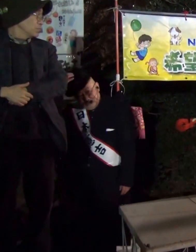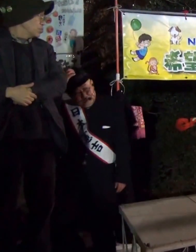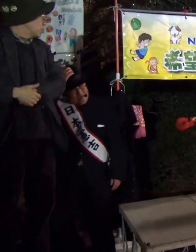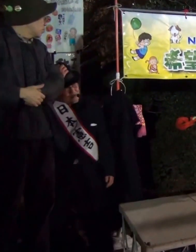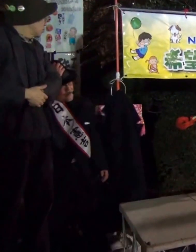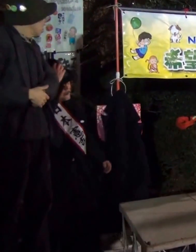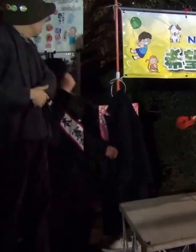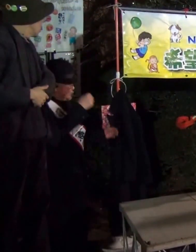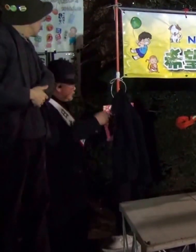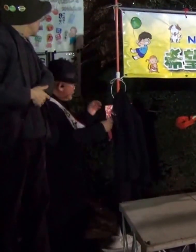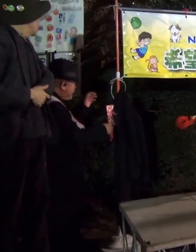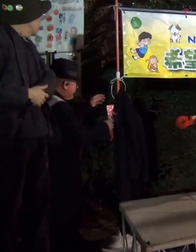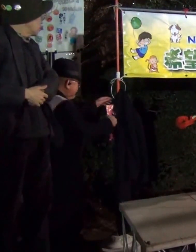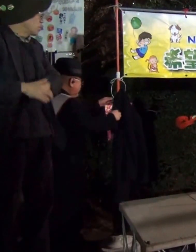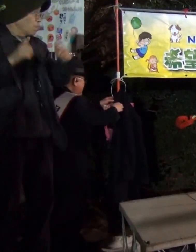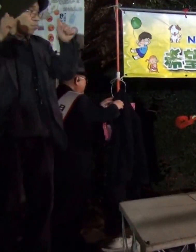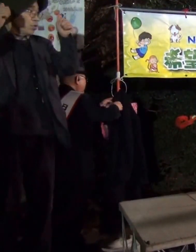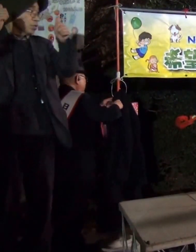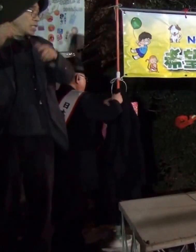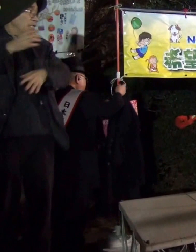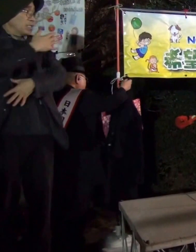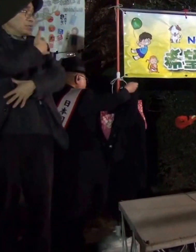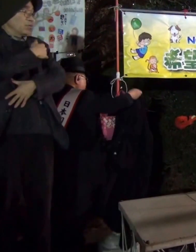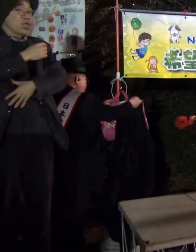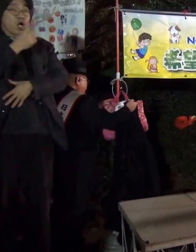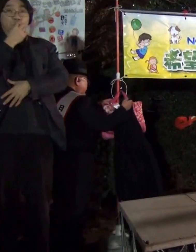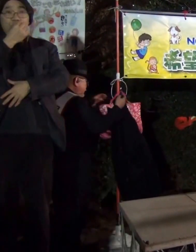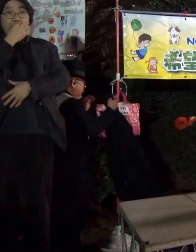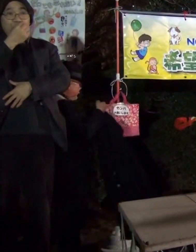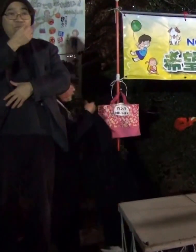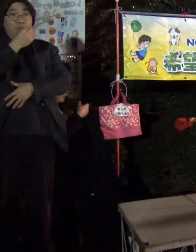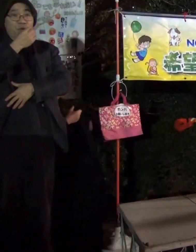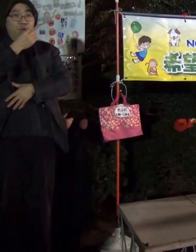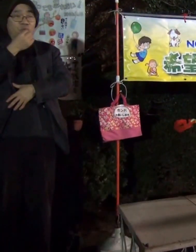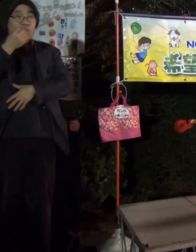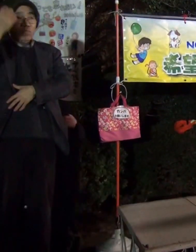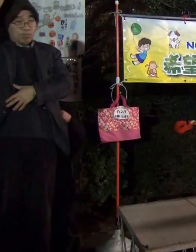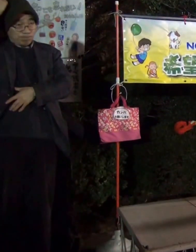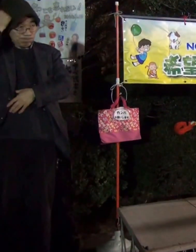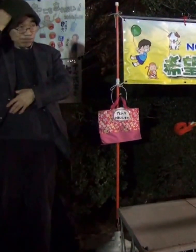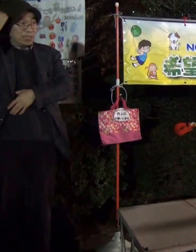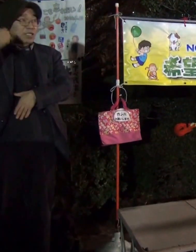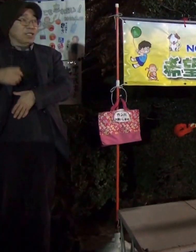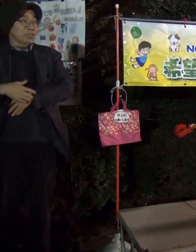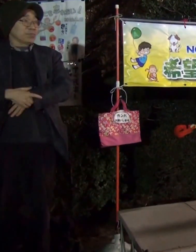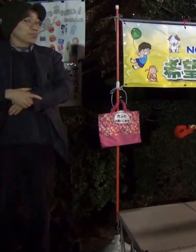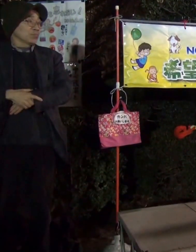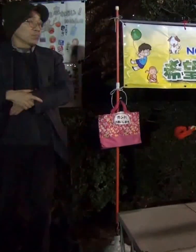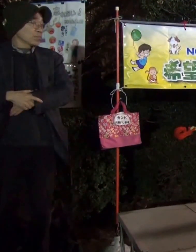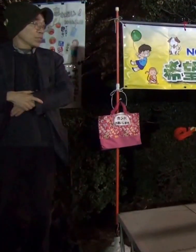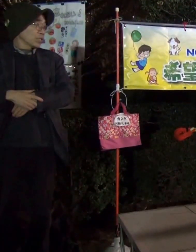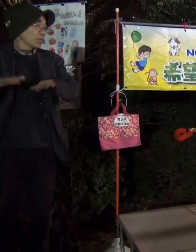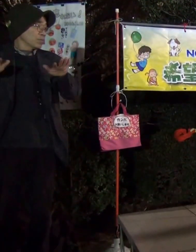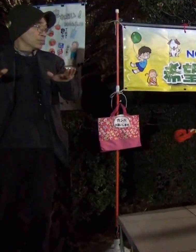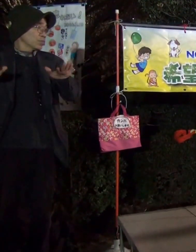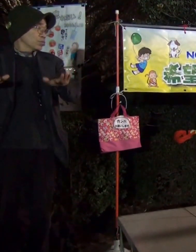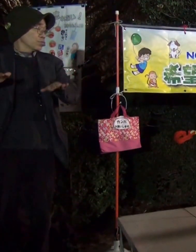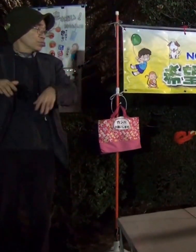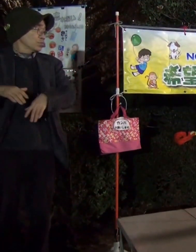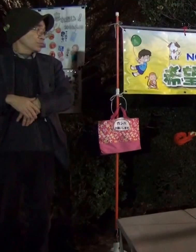こに ポスターが貼ってあります 、ね、ポスターが貼ってあります。はい、 餅を食っても忘れない、 餅を食っても忘れない、はい、 そうなんですね、 はい、 今日の日付にな